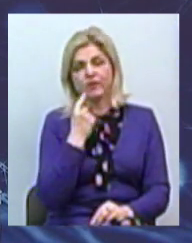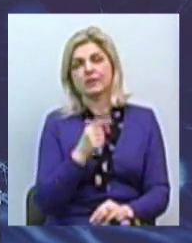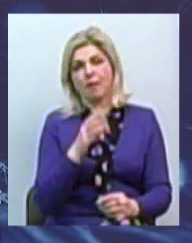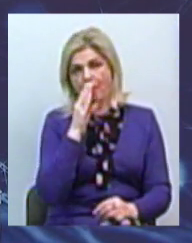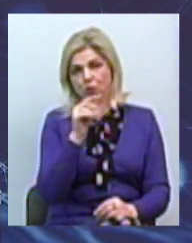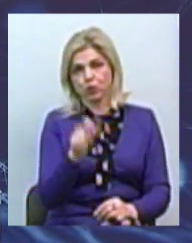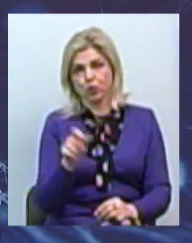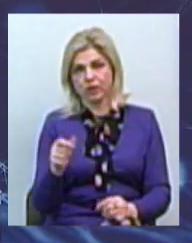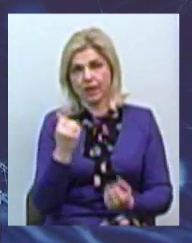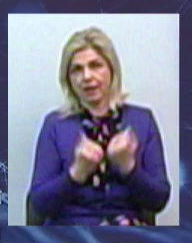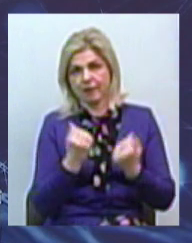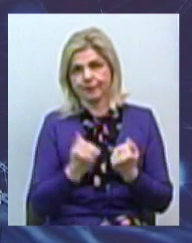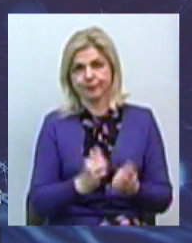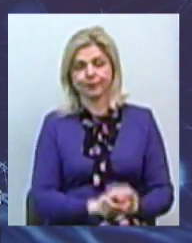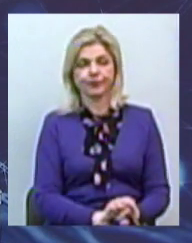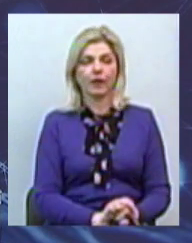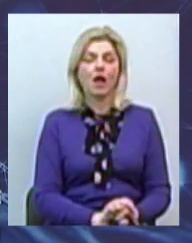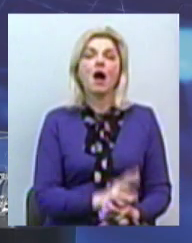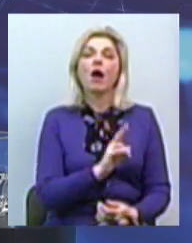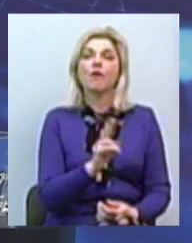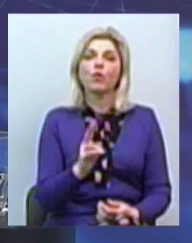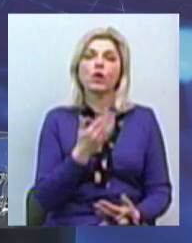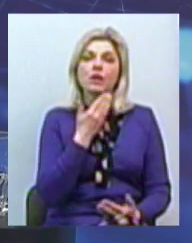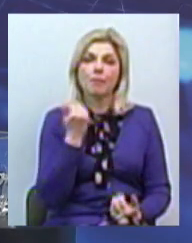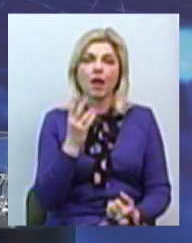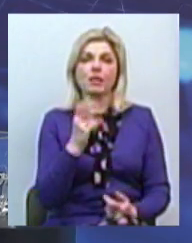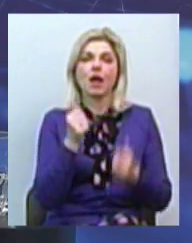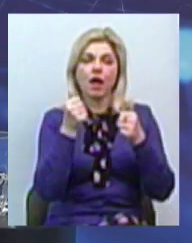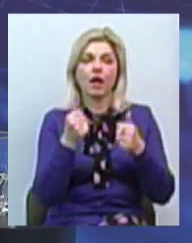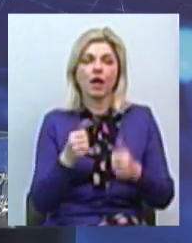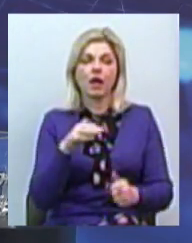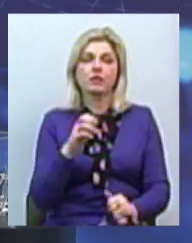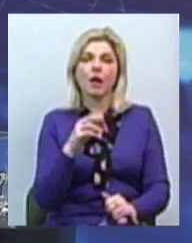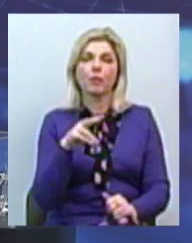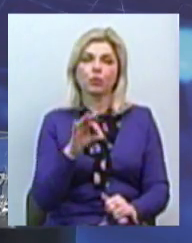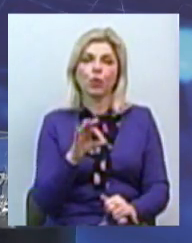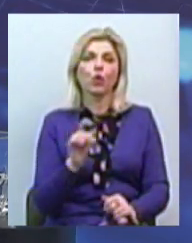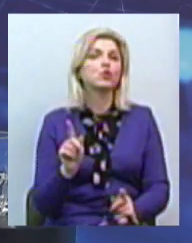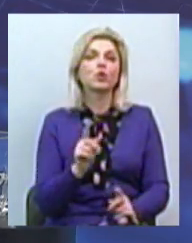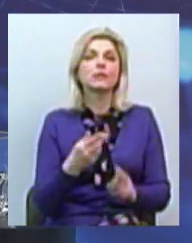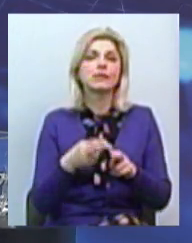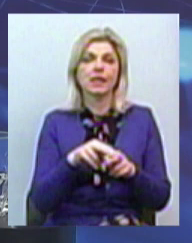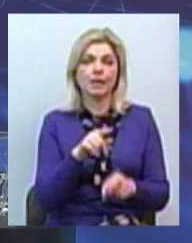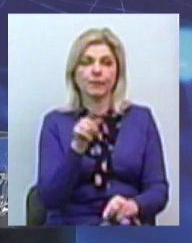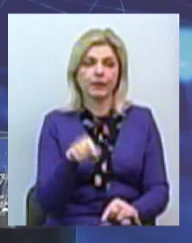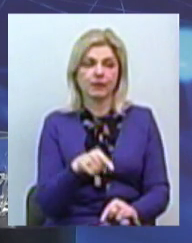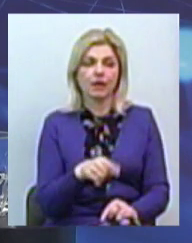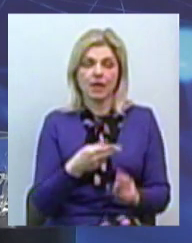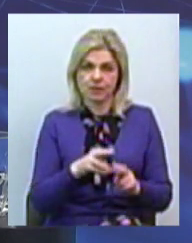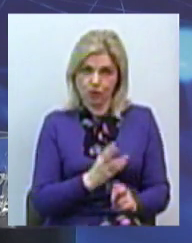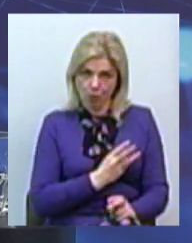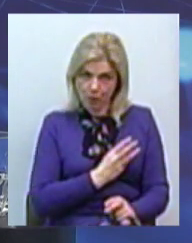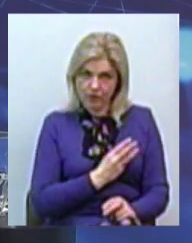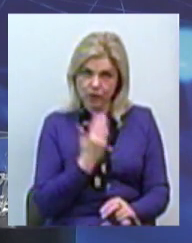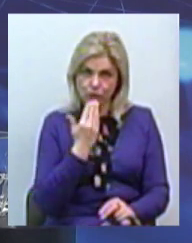а тих, яких немає на табло, що з ними? Ну, у нас є... Це добровільно?